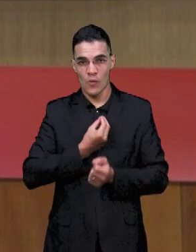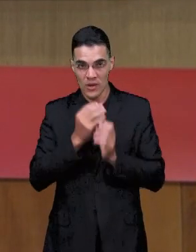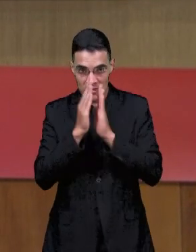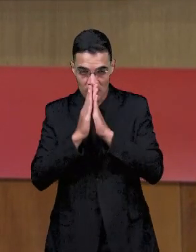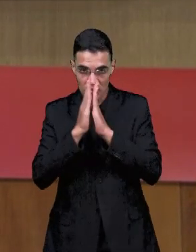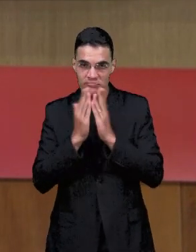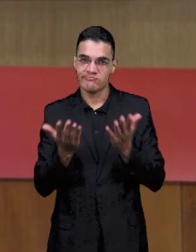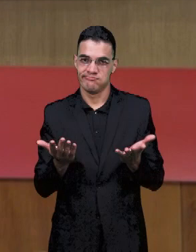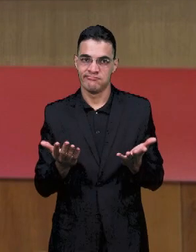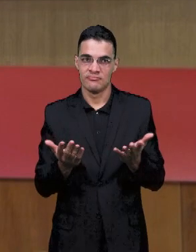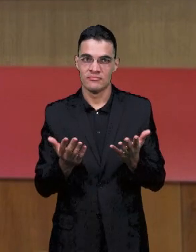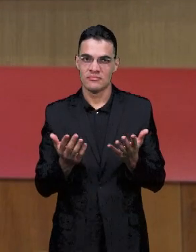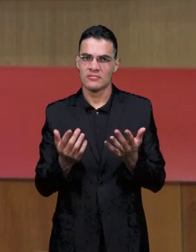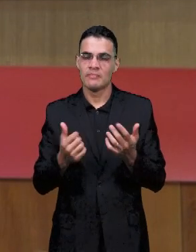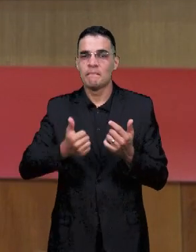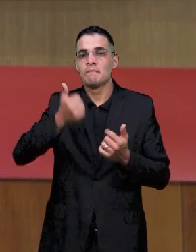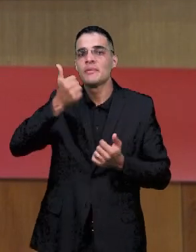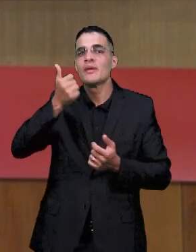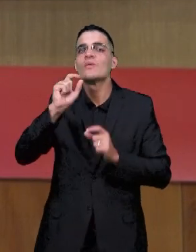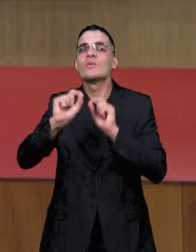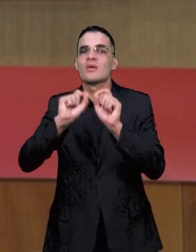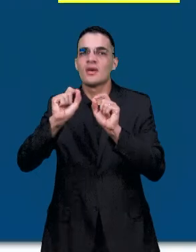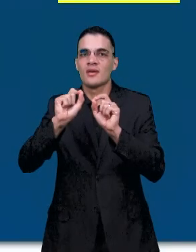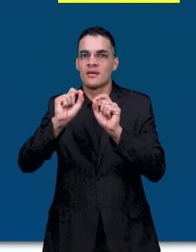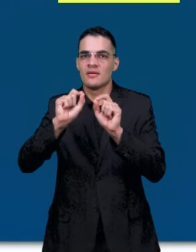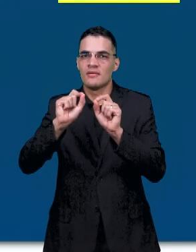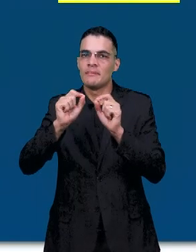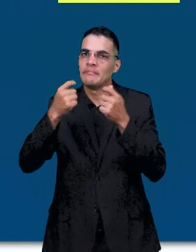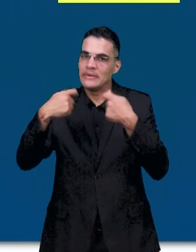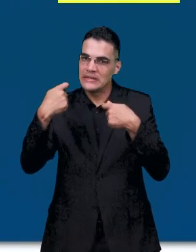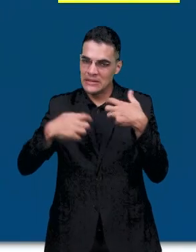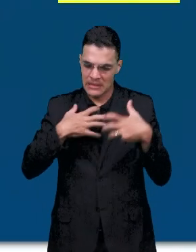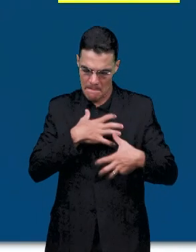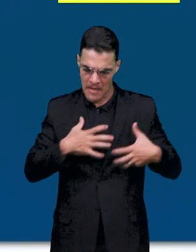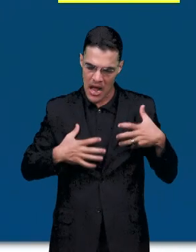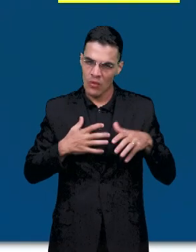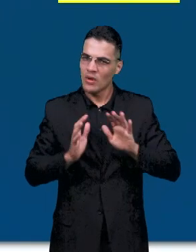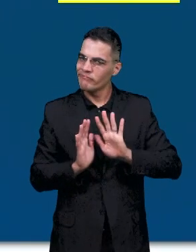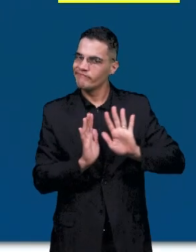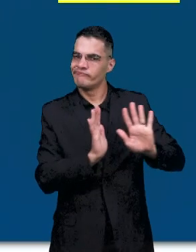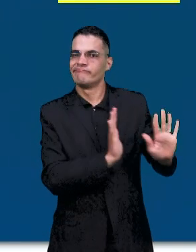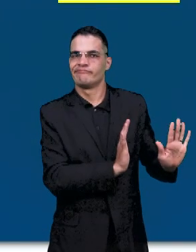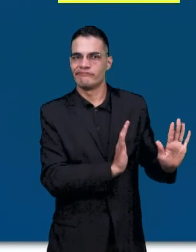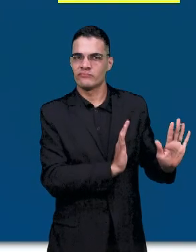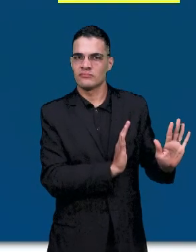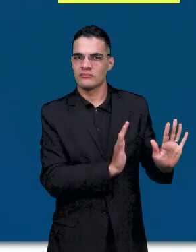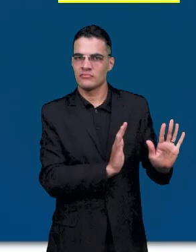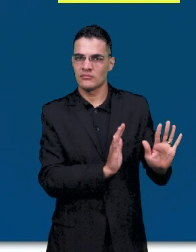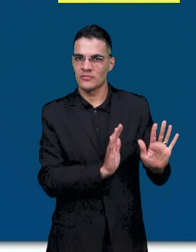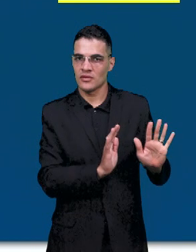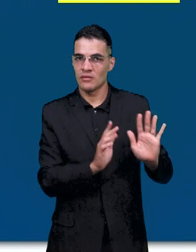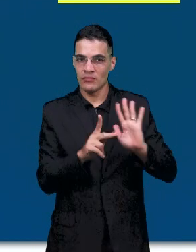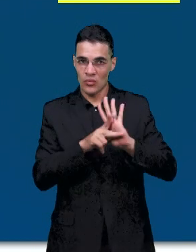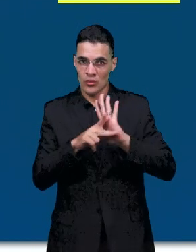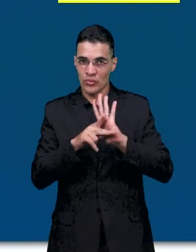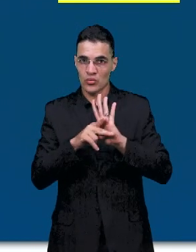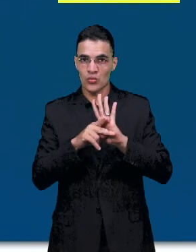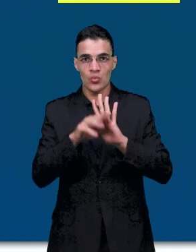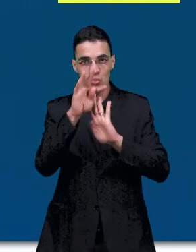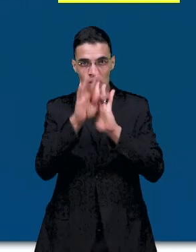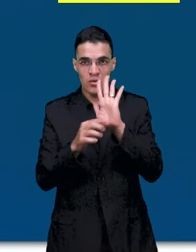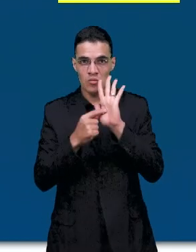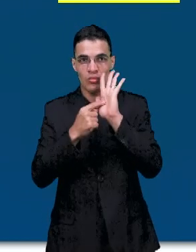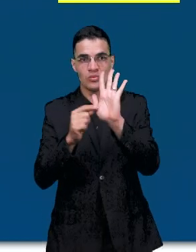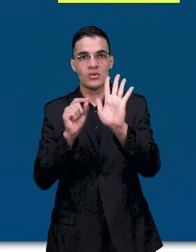Первое. Мы должны избавиться от наших обид и горечей. Иеремия, 36 глава, стих